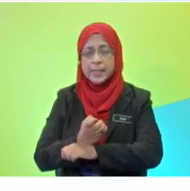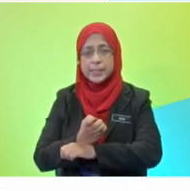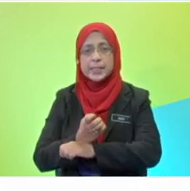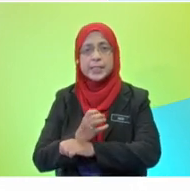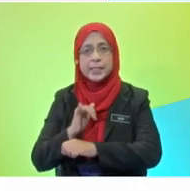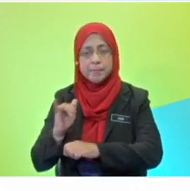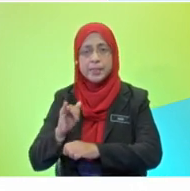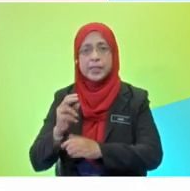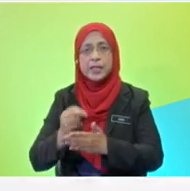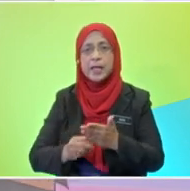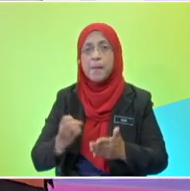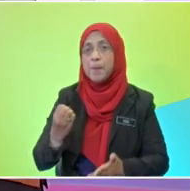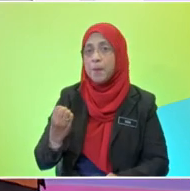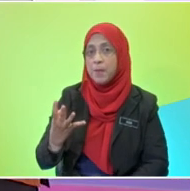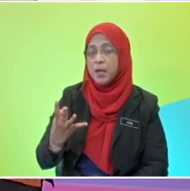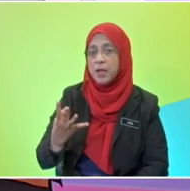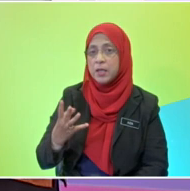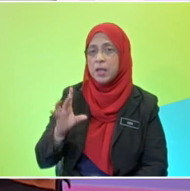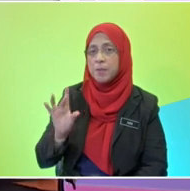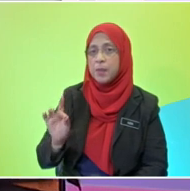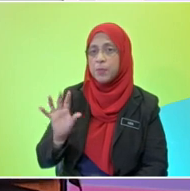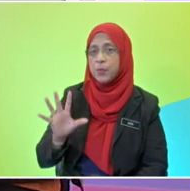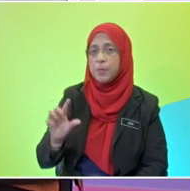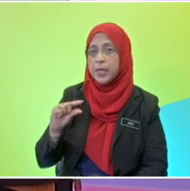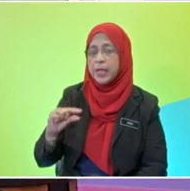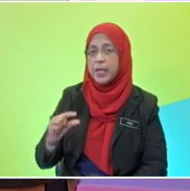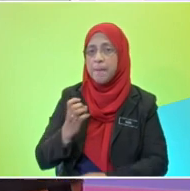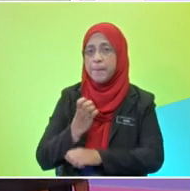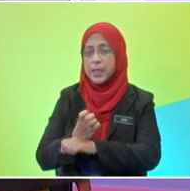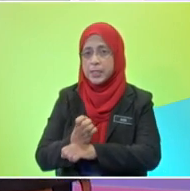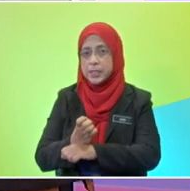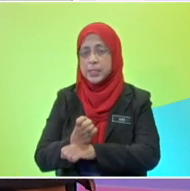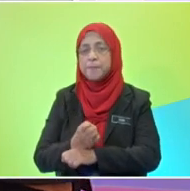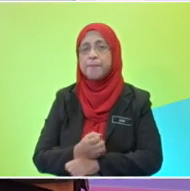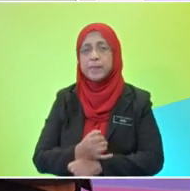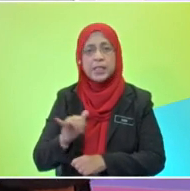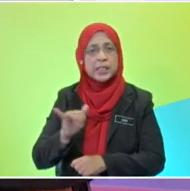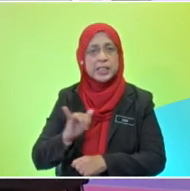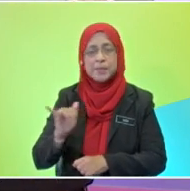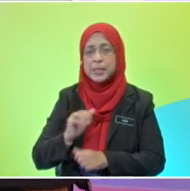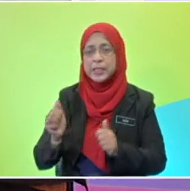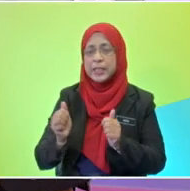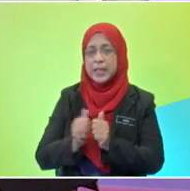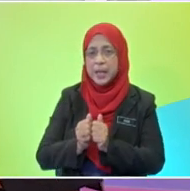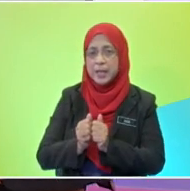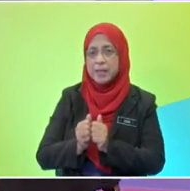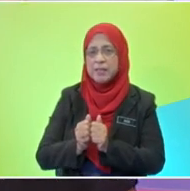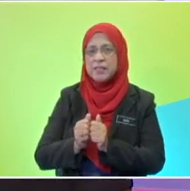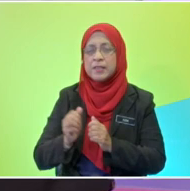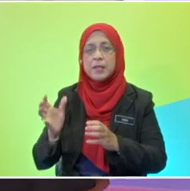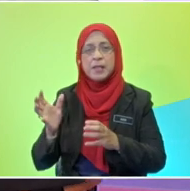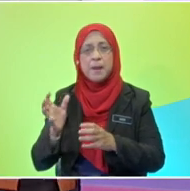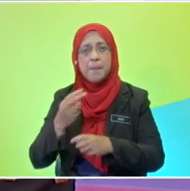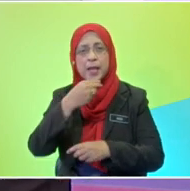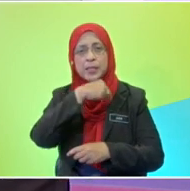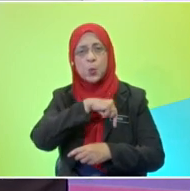nilai-nilainya Berapa nilai 85 gram emas itu di pasaran sama juga dengan pendapatan yang dia